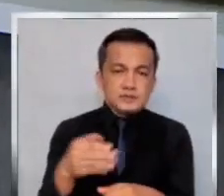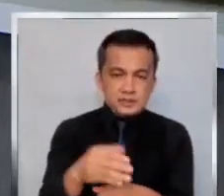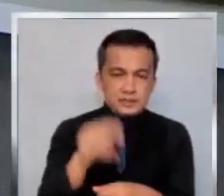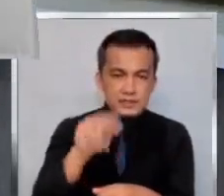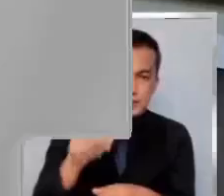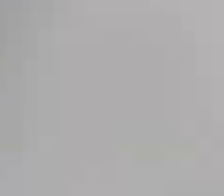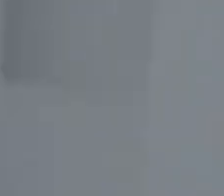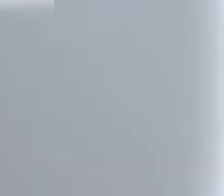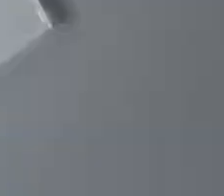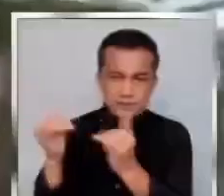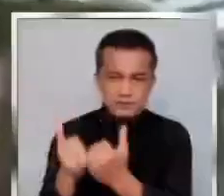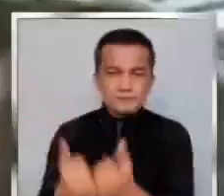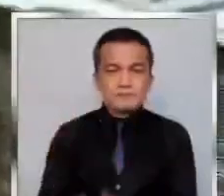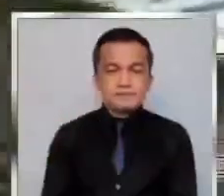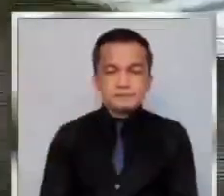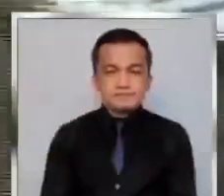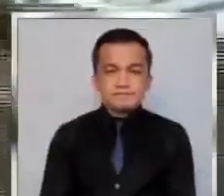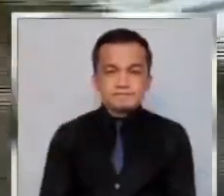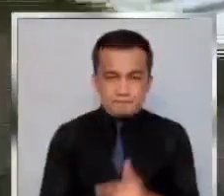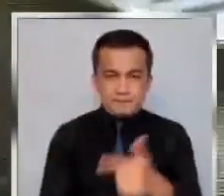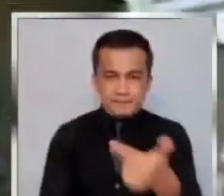Tingkung.